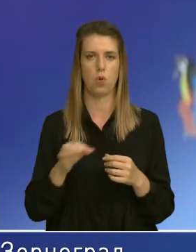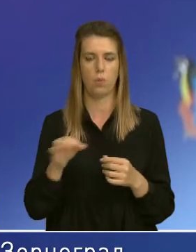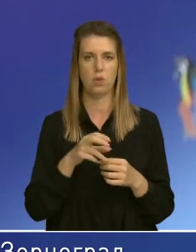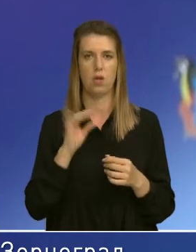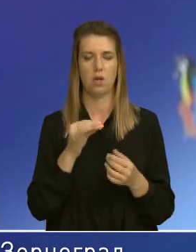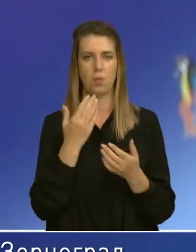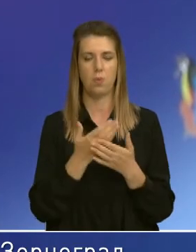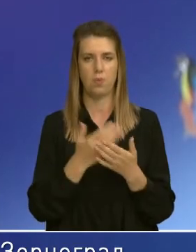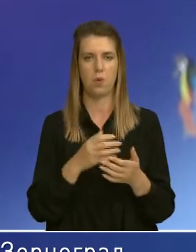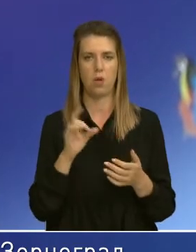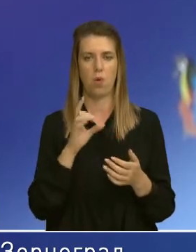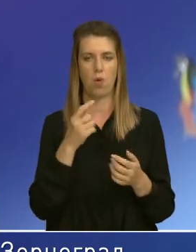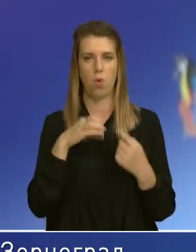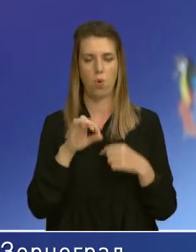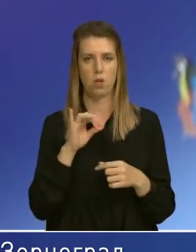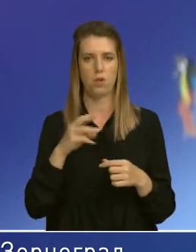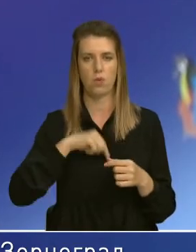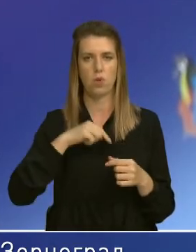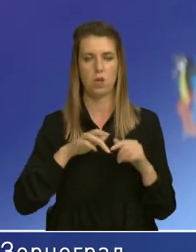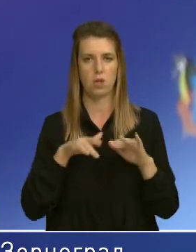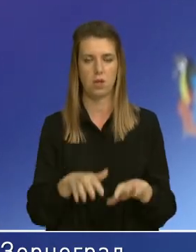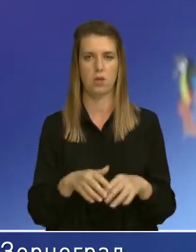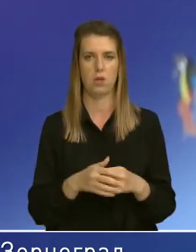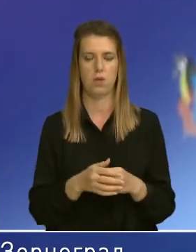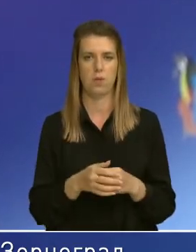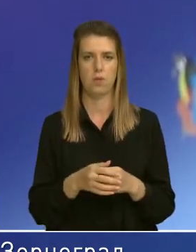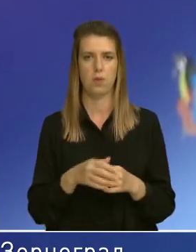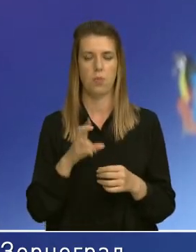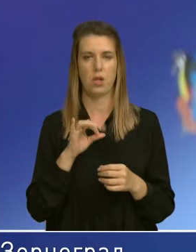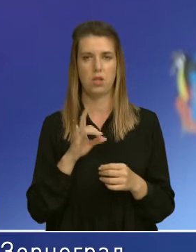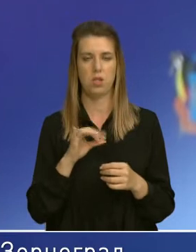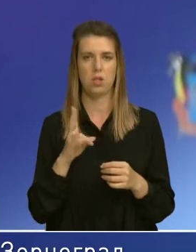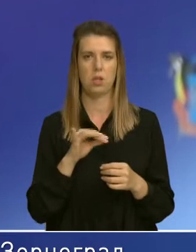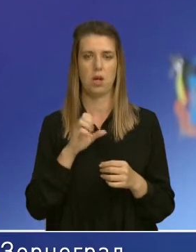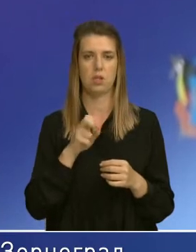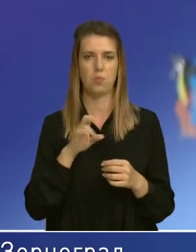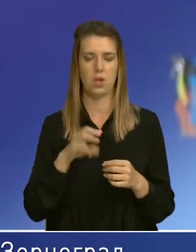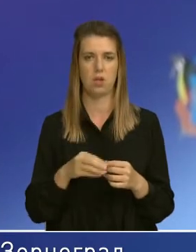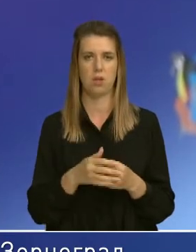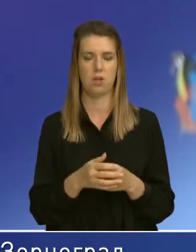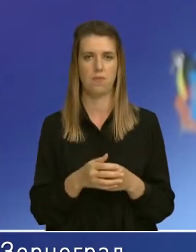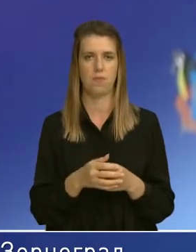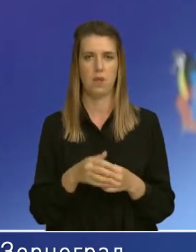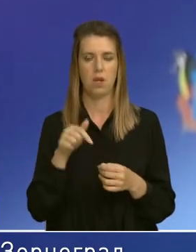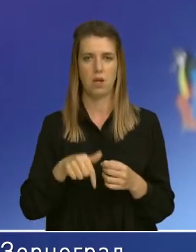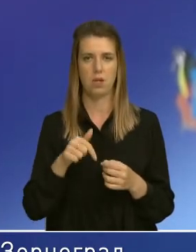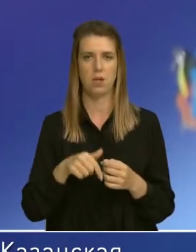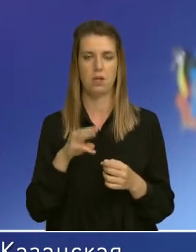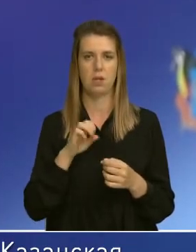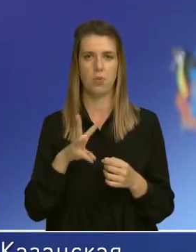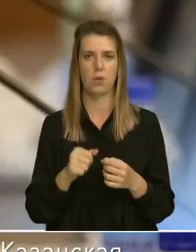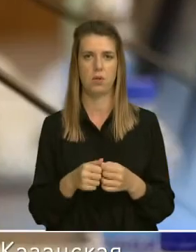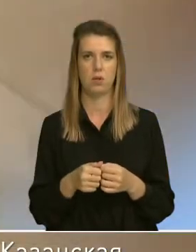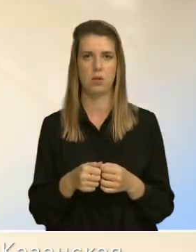и представителями органов внутренних дел практические аспекты этой темы.